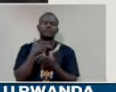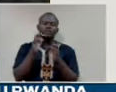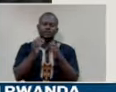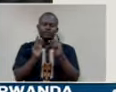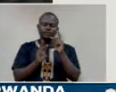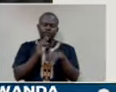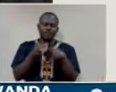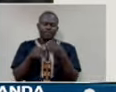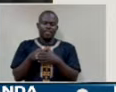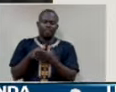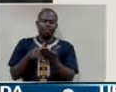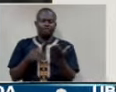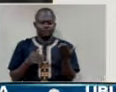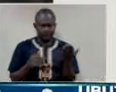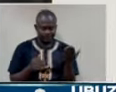abantu